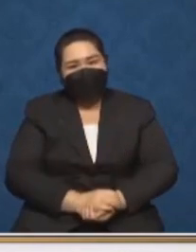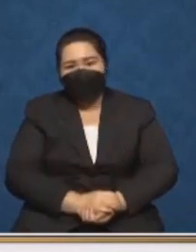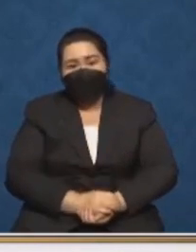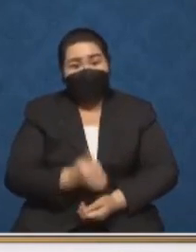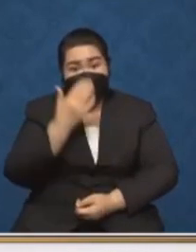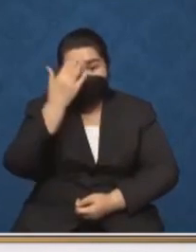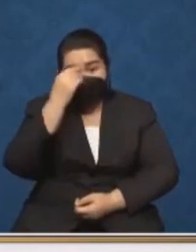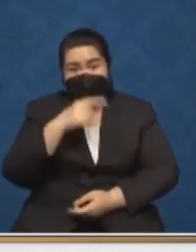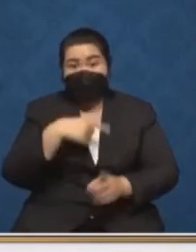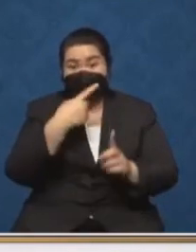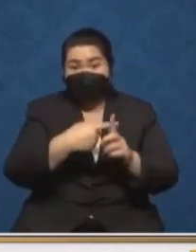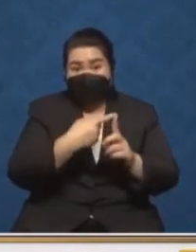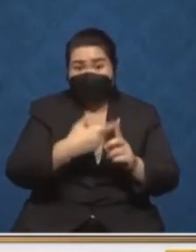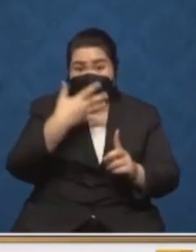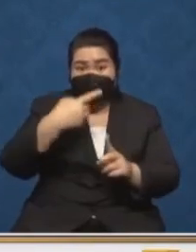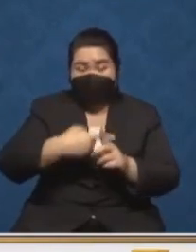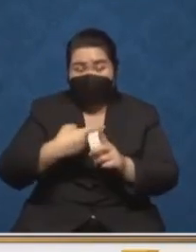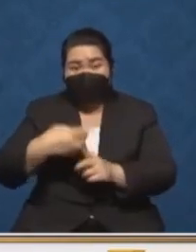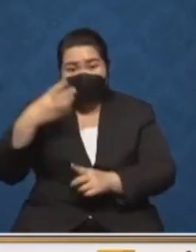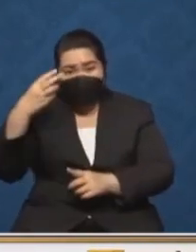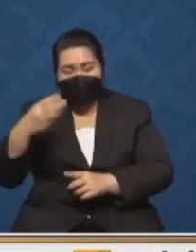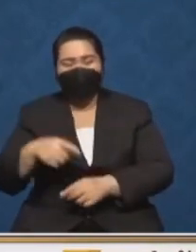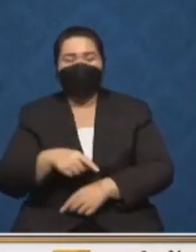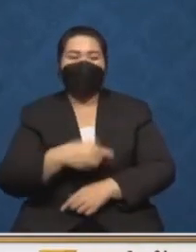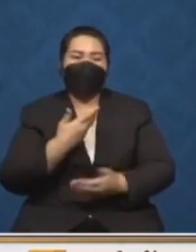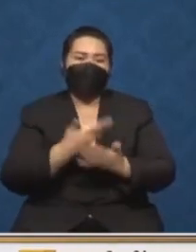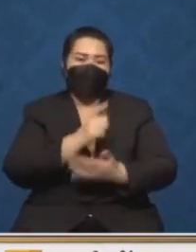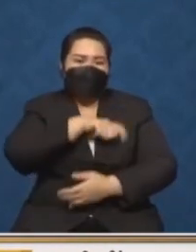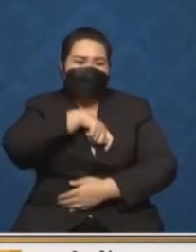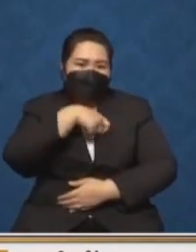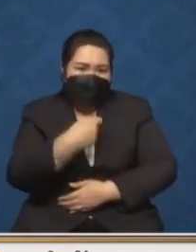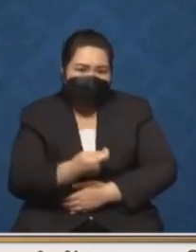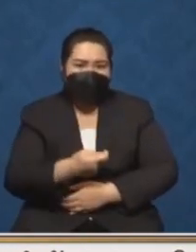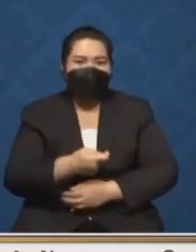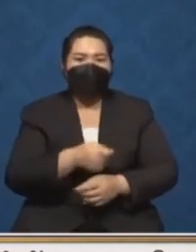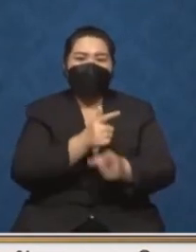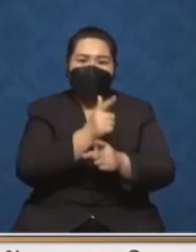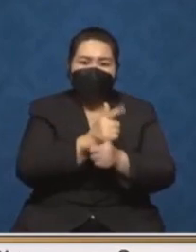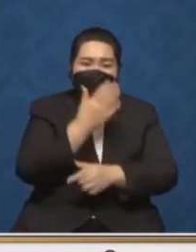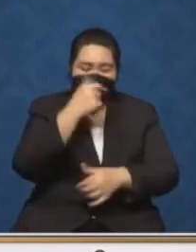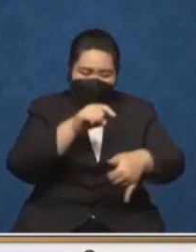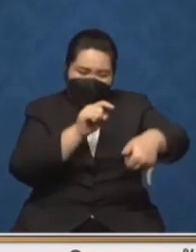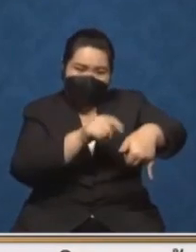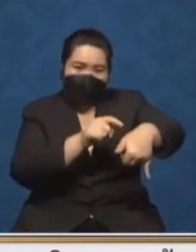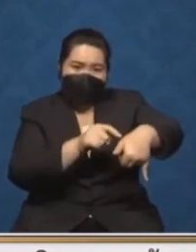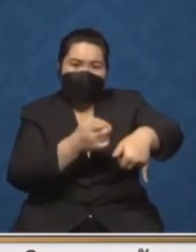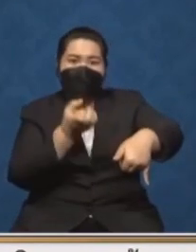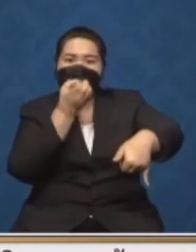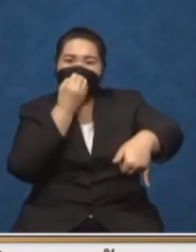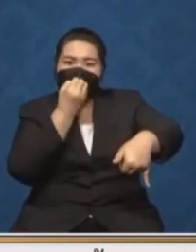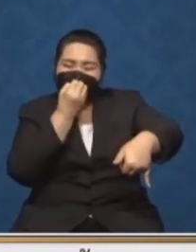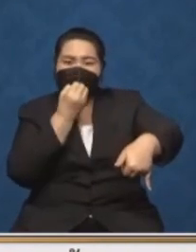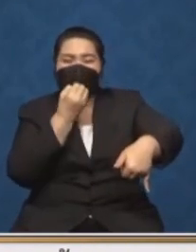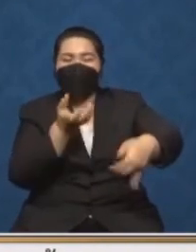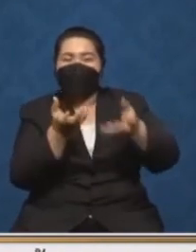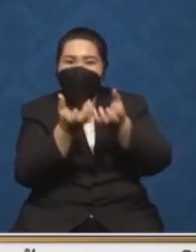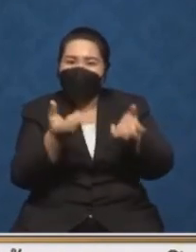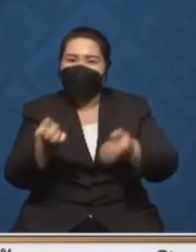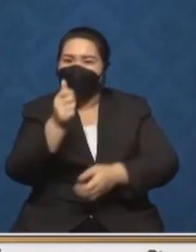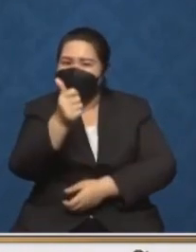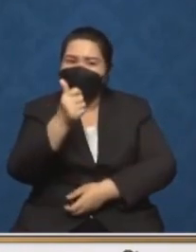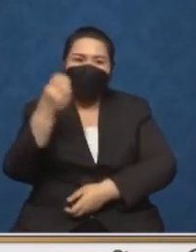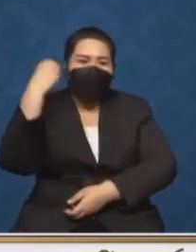5-6 เดือน ต้องมีค่าใช้จ่าย เพราะหัวที่คุณ จะต้องกินหัวอาหารทุกวัน